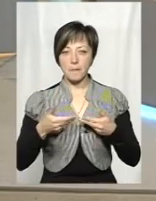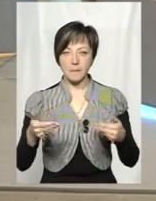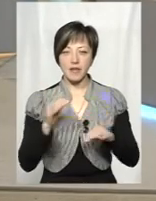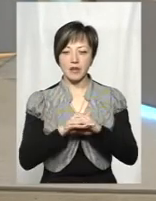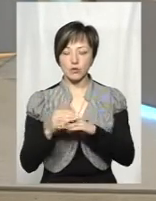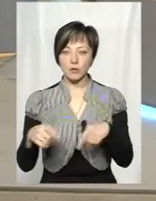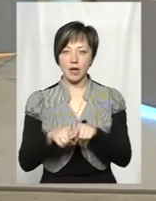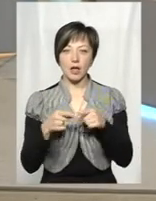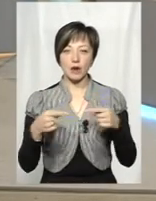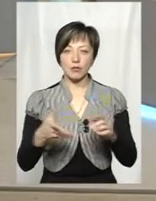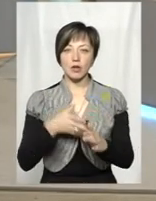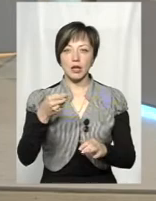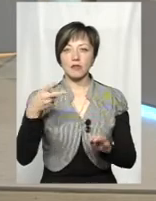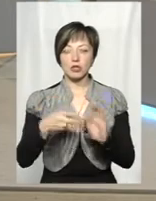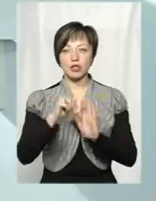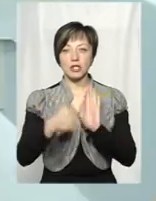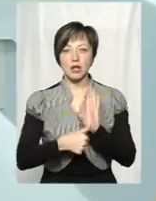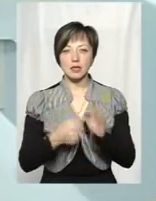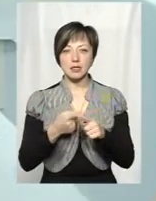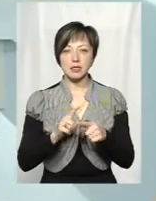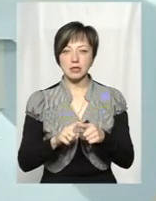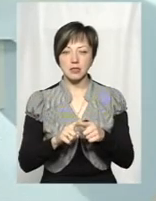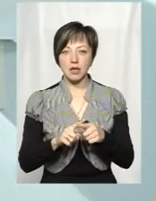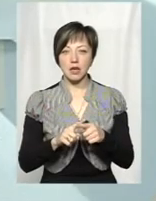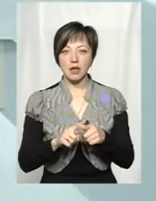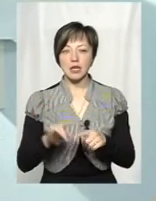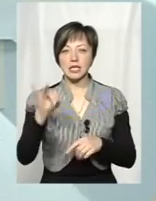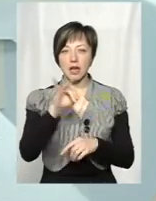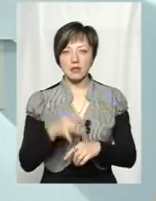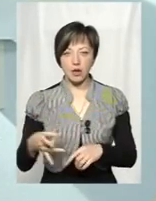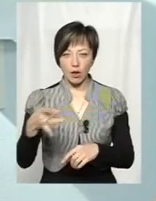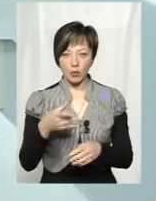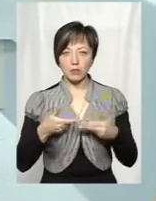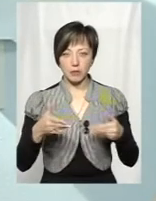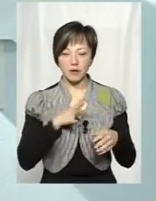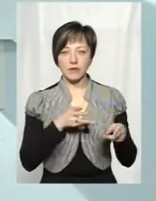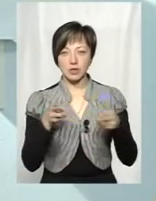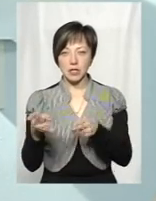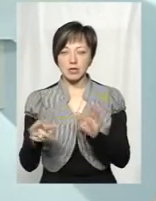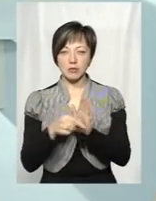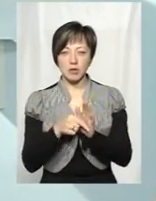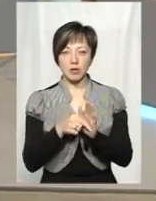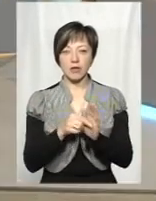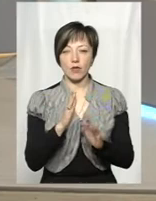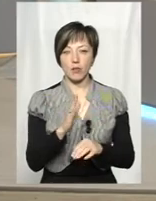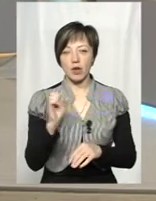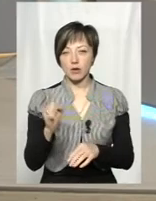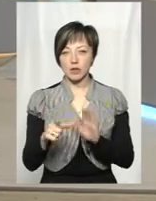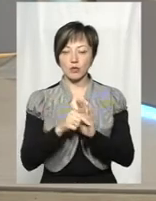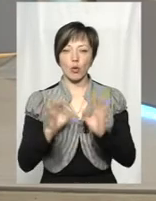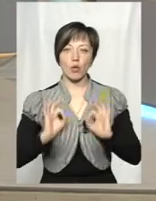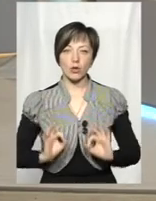і подаємо. У 2016 році це Городище Михнів, Ізяславський район. Ми виїжджали спільно з Володимиром Анатолійовичем, з